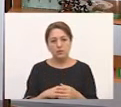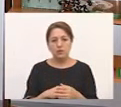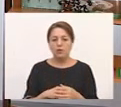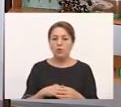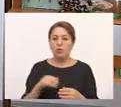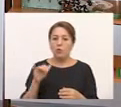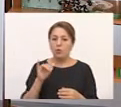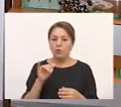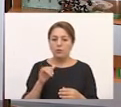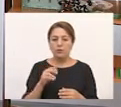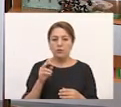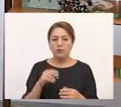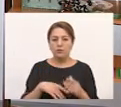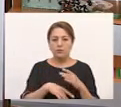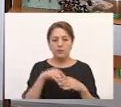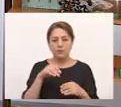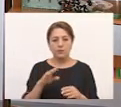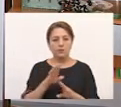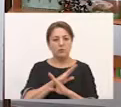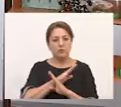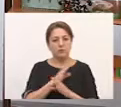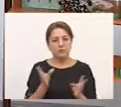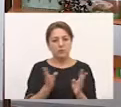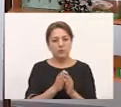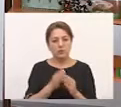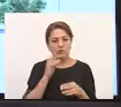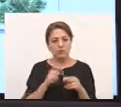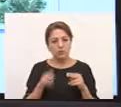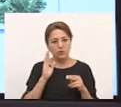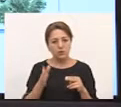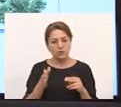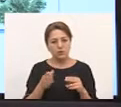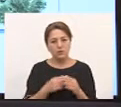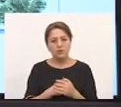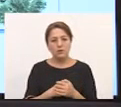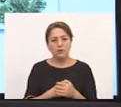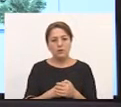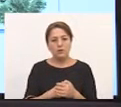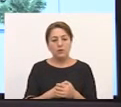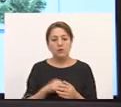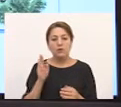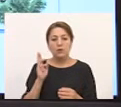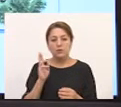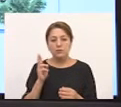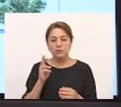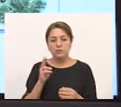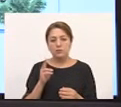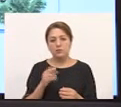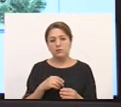выбор будет смертельным. Погибнут Остап и Андрей. Кому-то